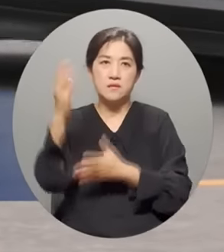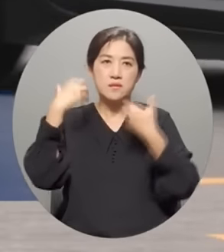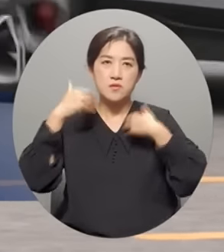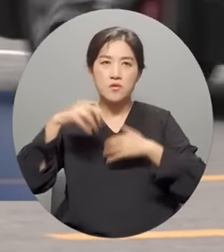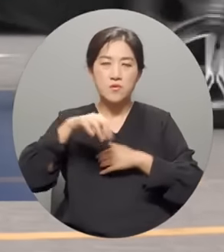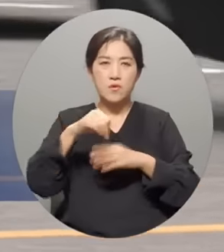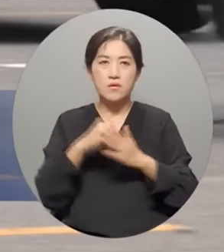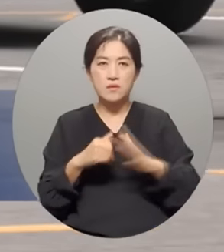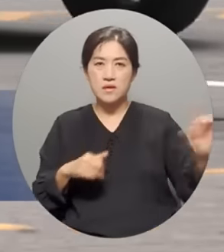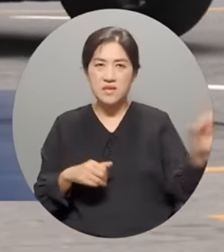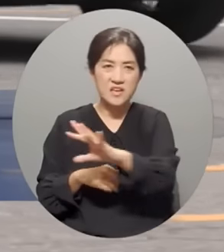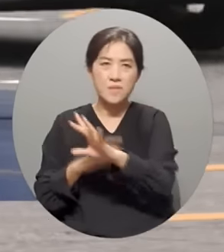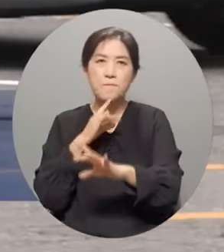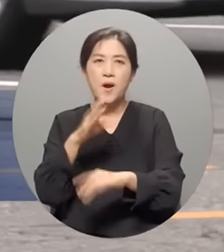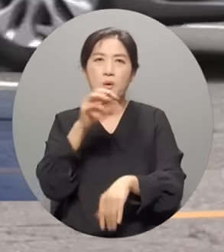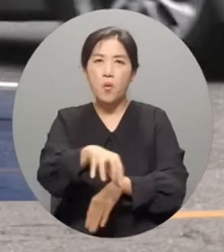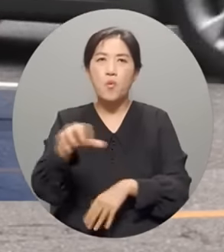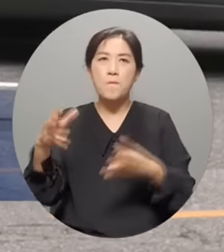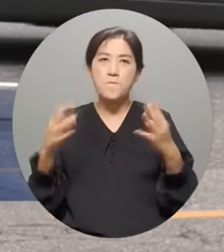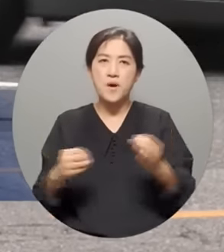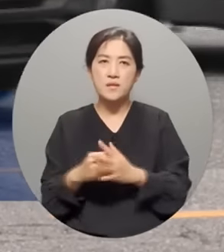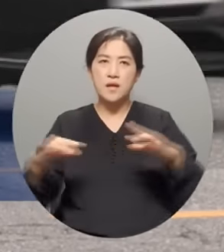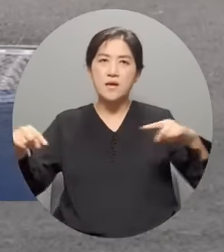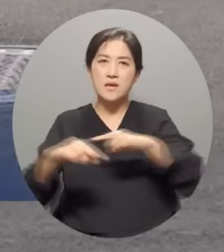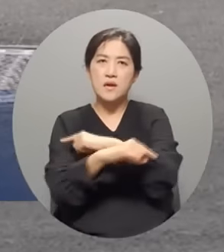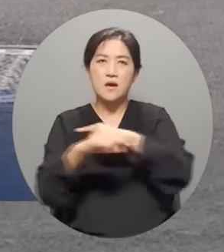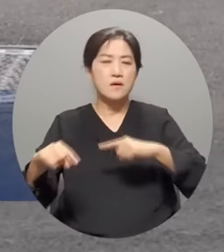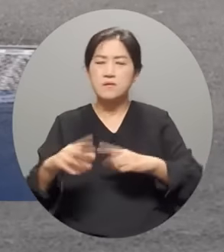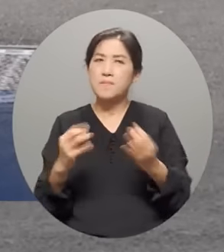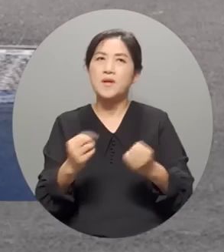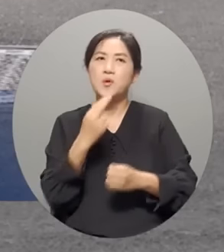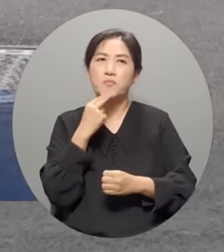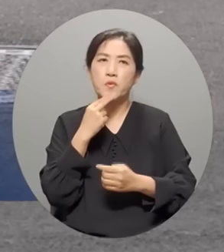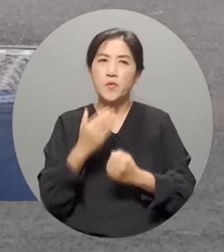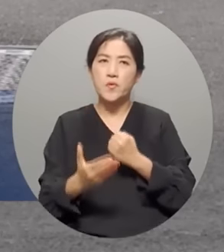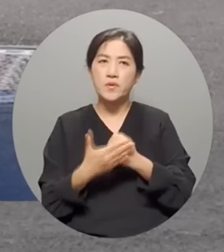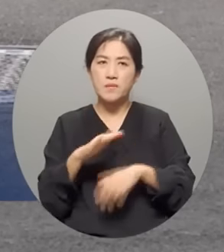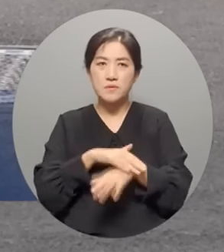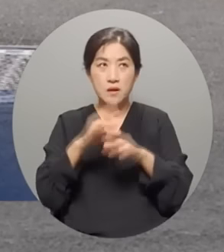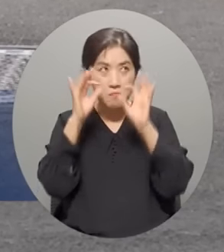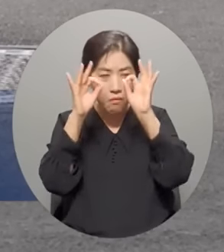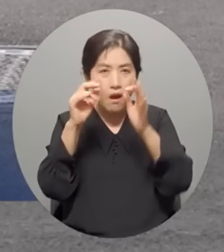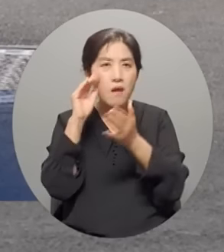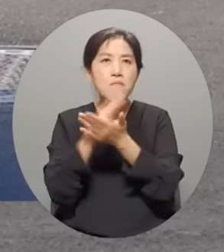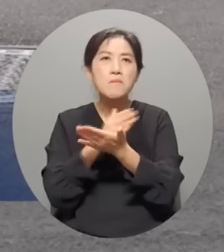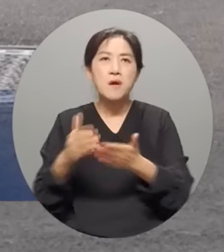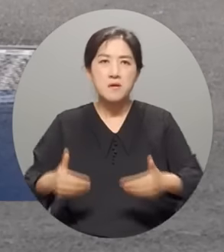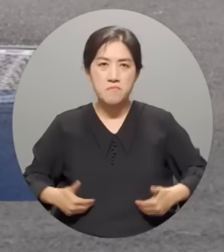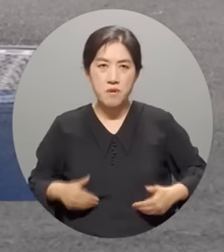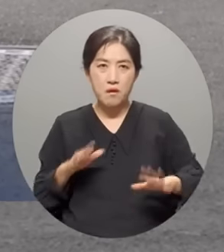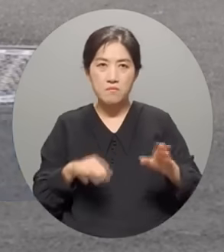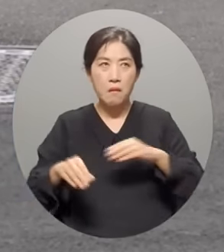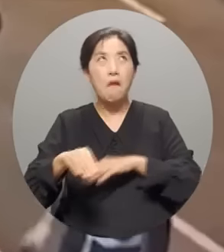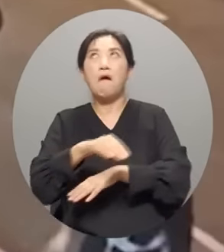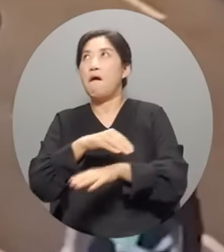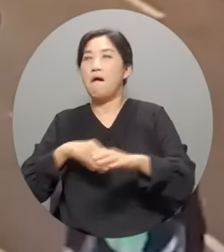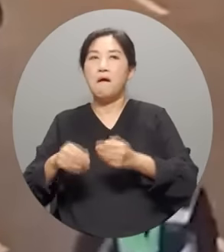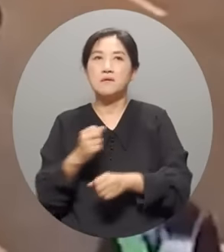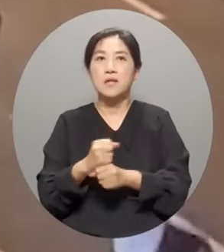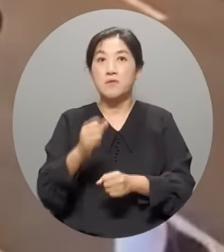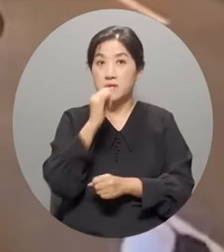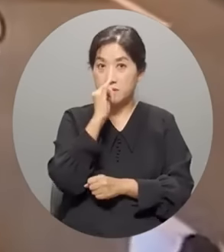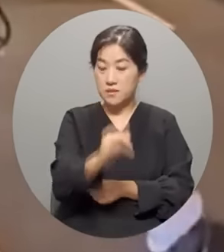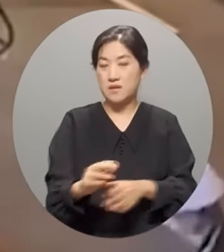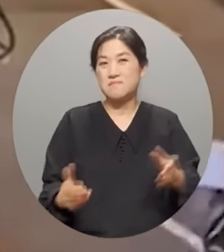통행로가 많아요. 사고가 있는데 양방 있는 데가 드물어요. 그래서 잘 보고 다녀야 돼요. 그냥 뺑뺑 돌고 막.